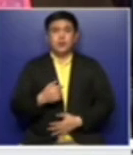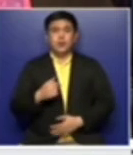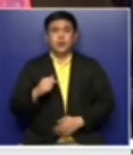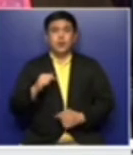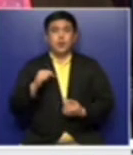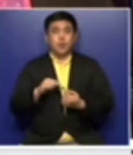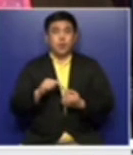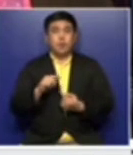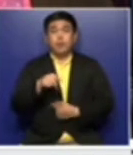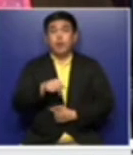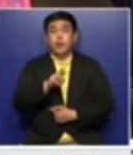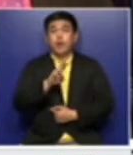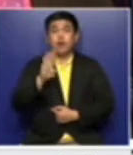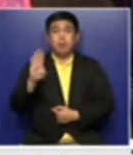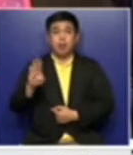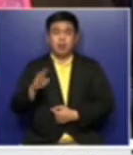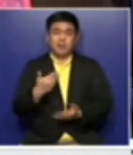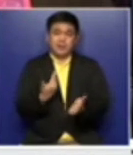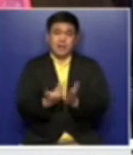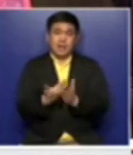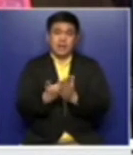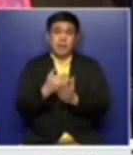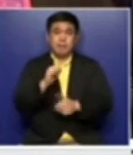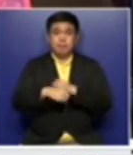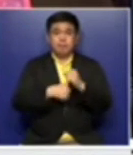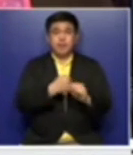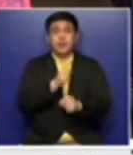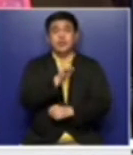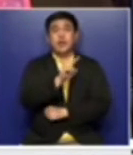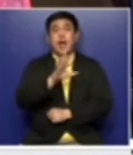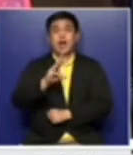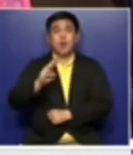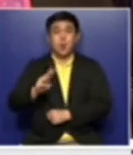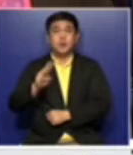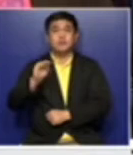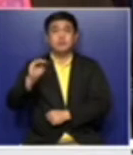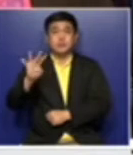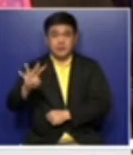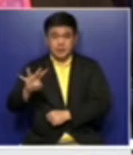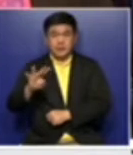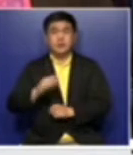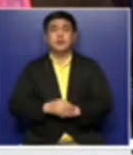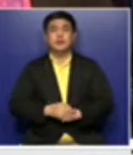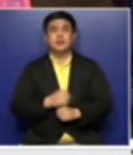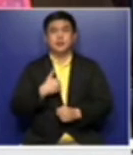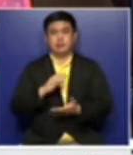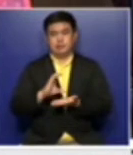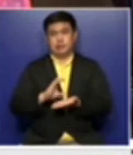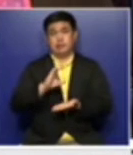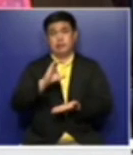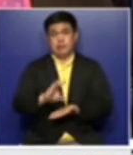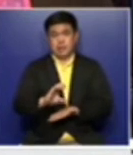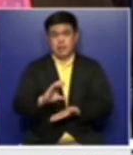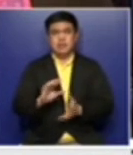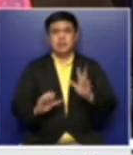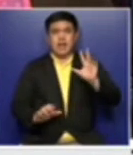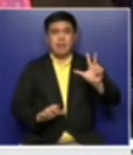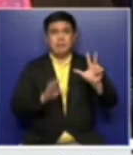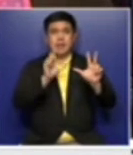พระราชบัญญัติงบประมาณรายจ่ายปี2564ซึ่งตั้งงบประมาณไว้